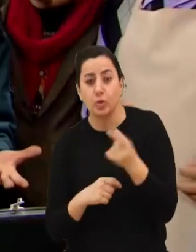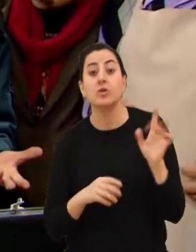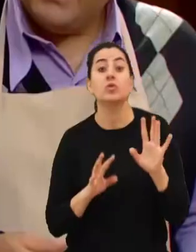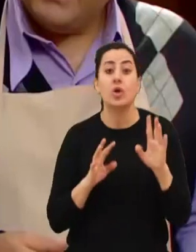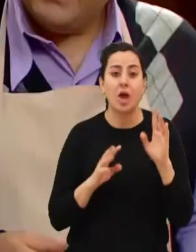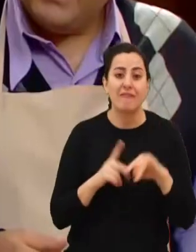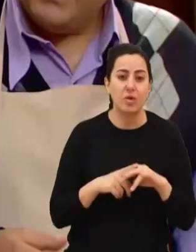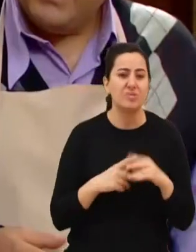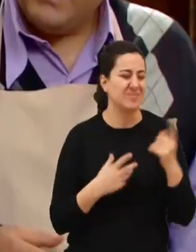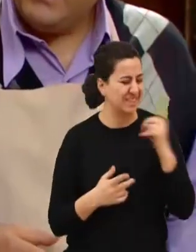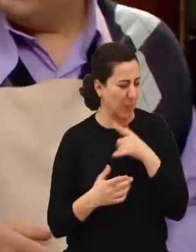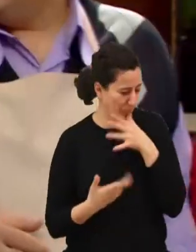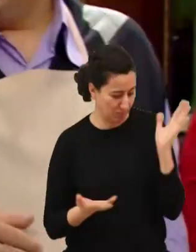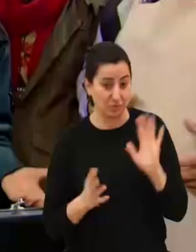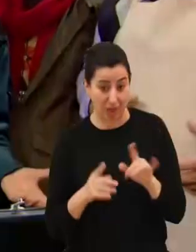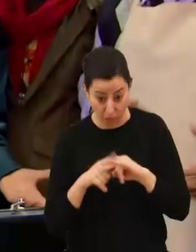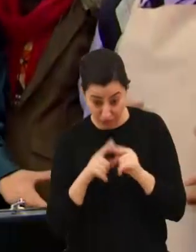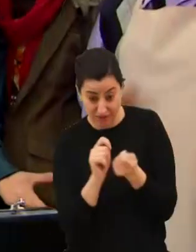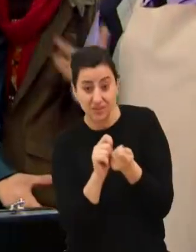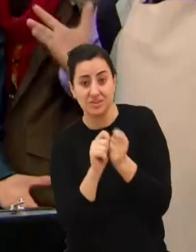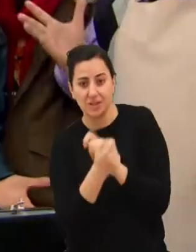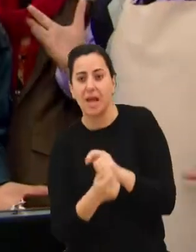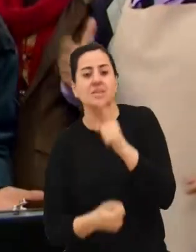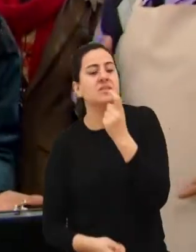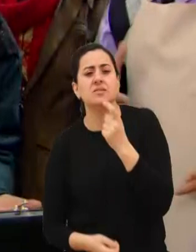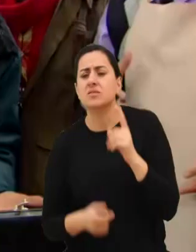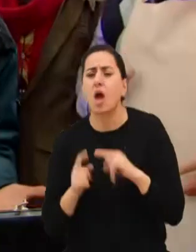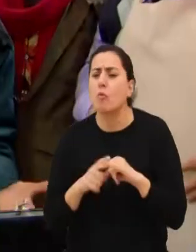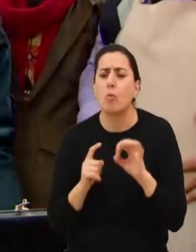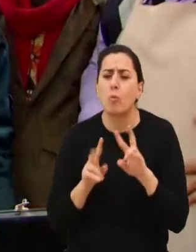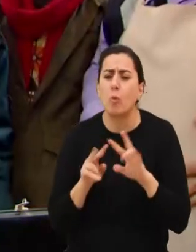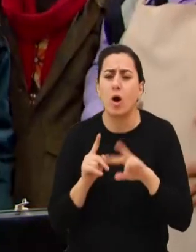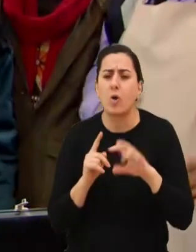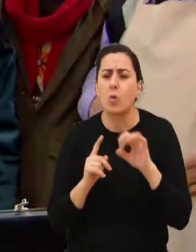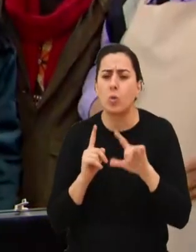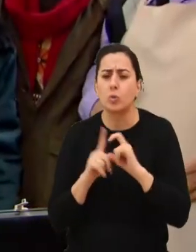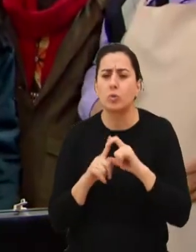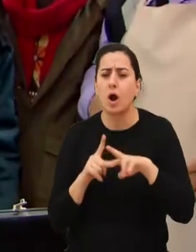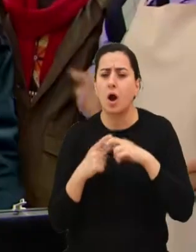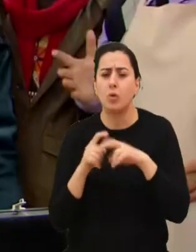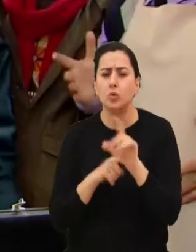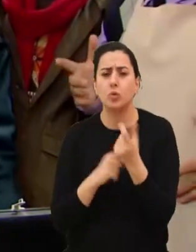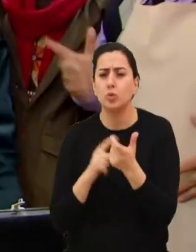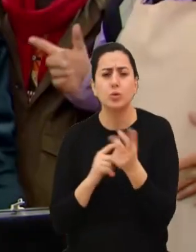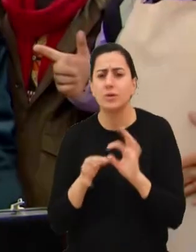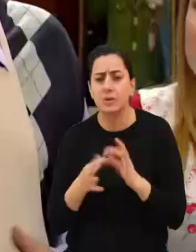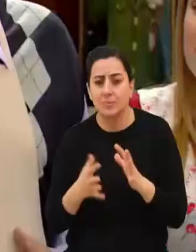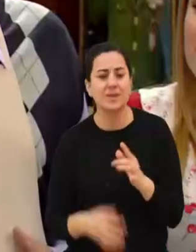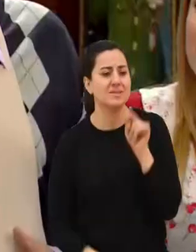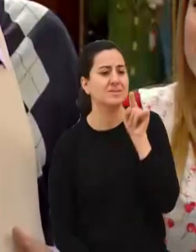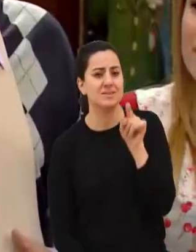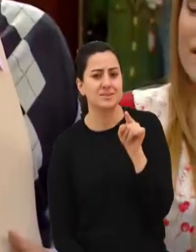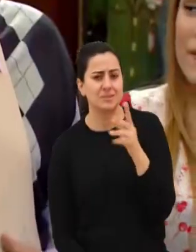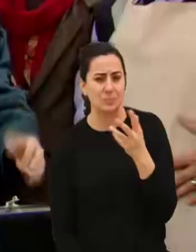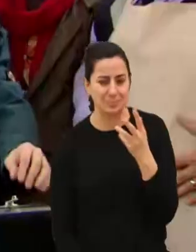are you? Ya İngilizce bilmeden konuşma ya. How old are you ne demek başkomiserim? How old are you şey işte. Senin mesela ne